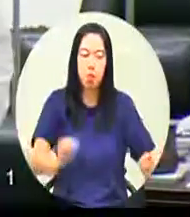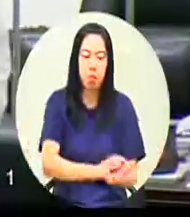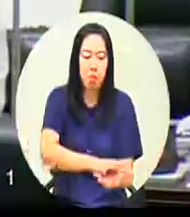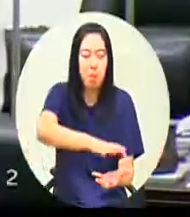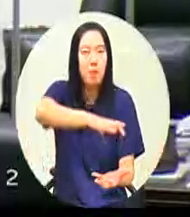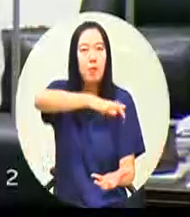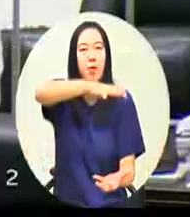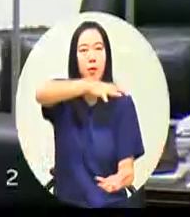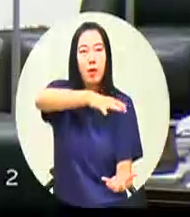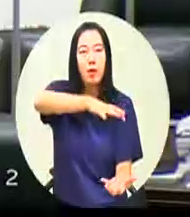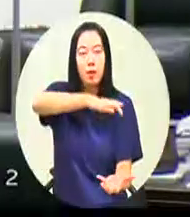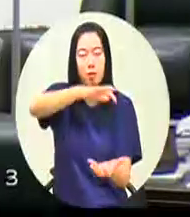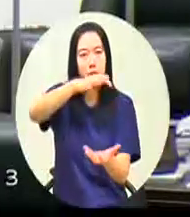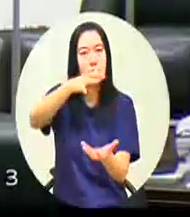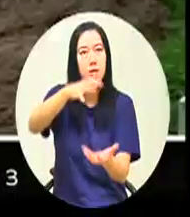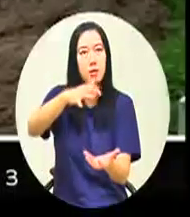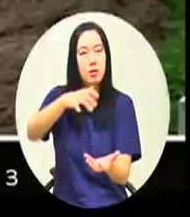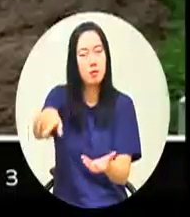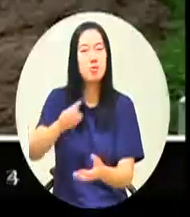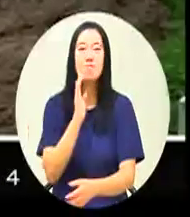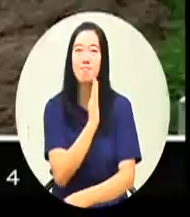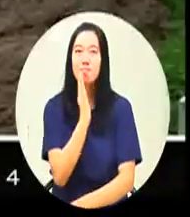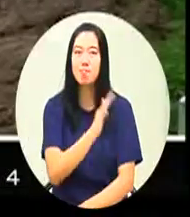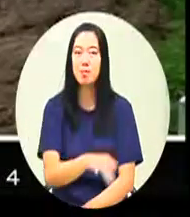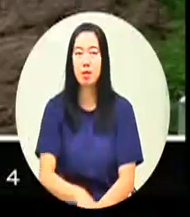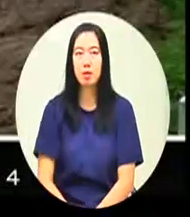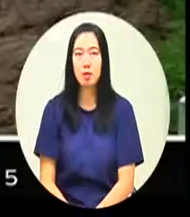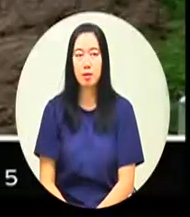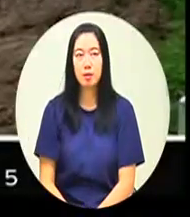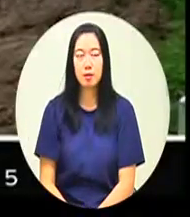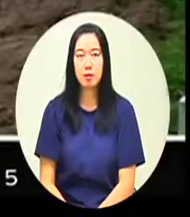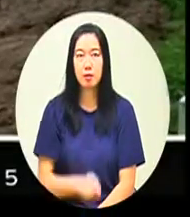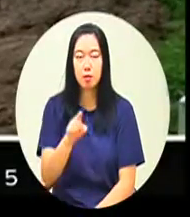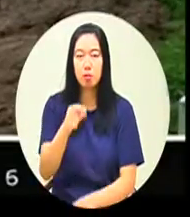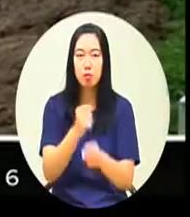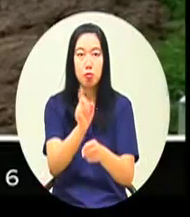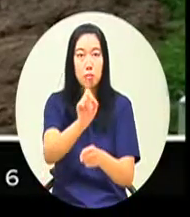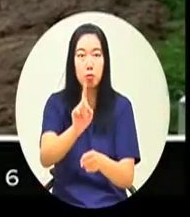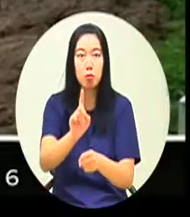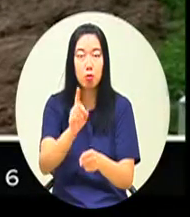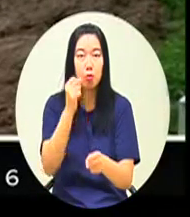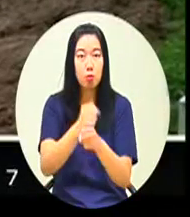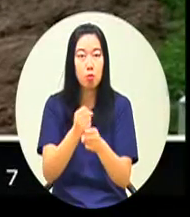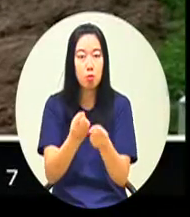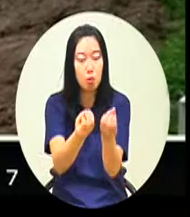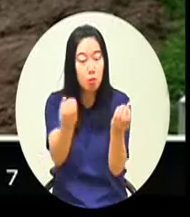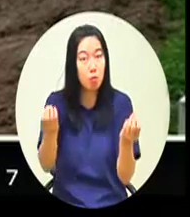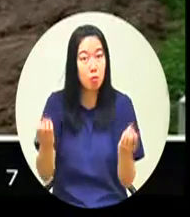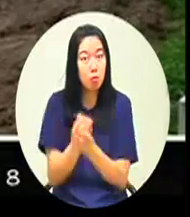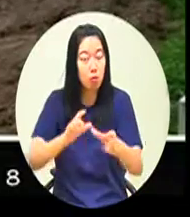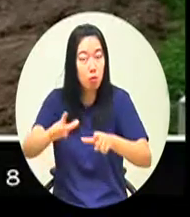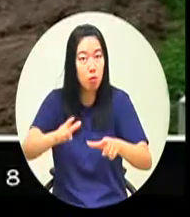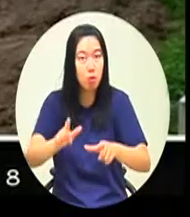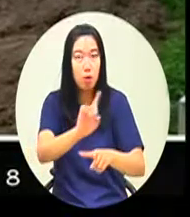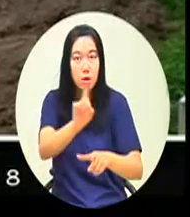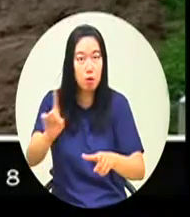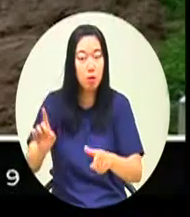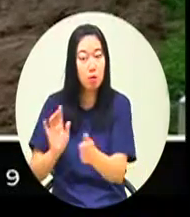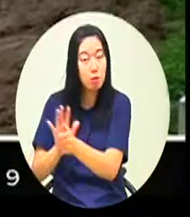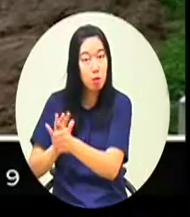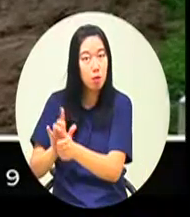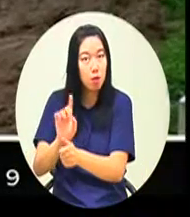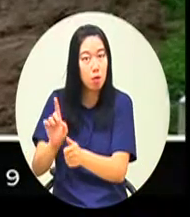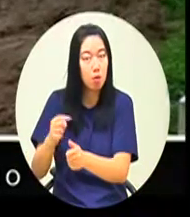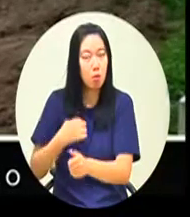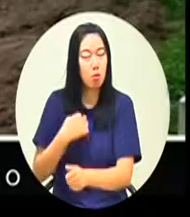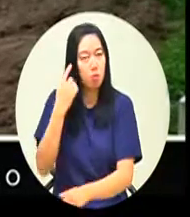堆，好、哦，不是有用途啊？你这边要做花园吗？要做其他的用途吗？好、啊，做其他用途的话，那真的